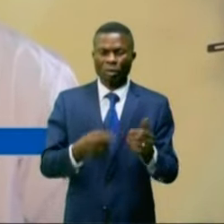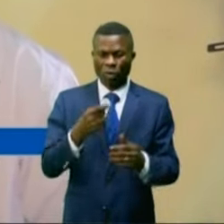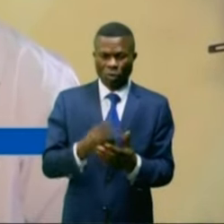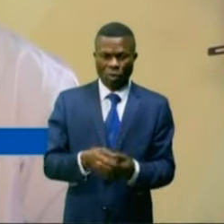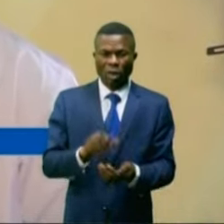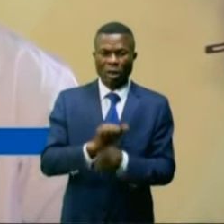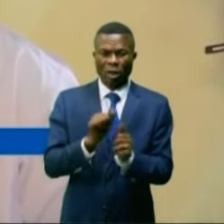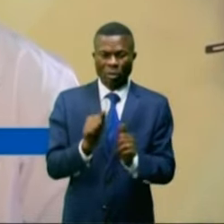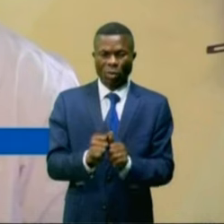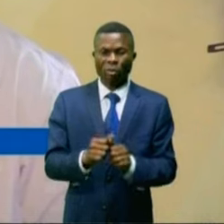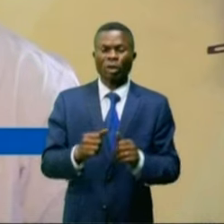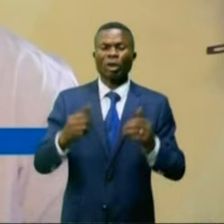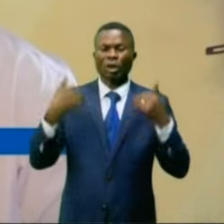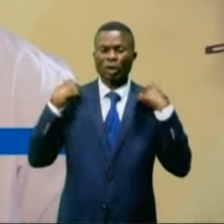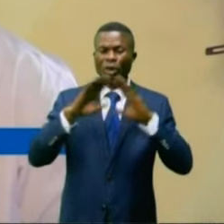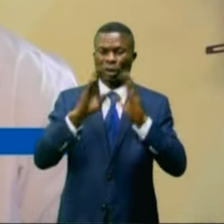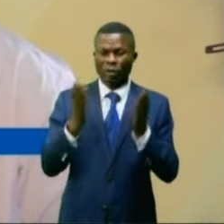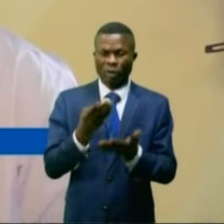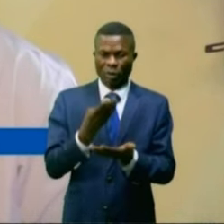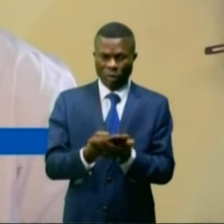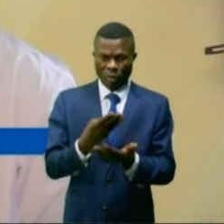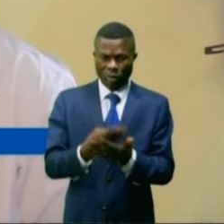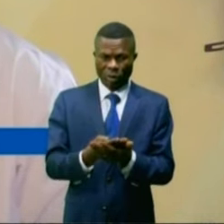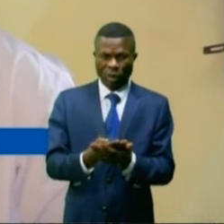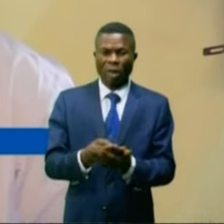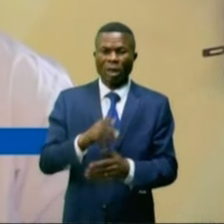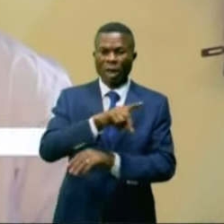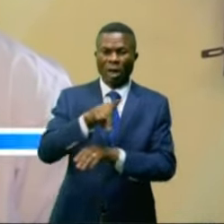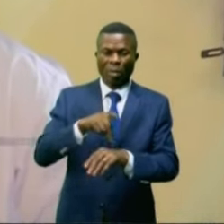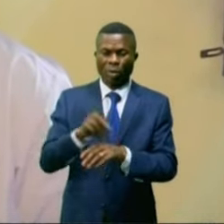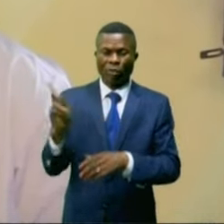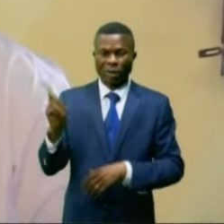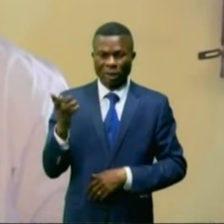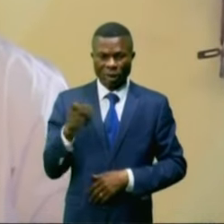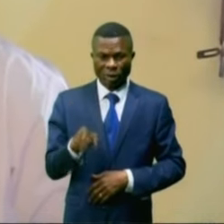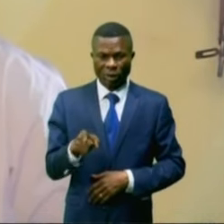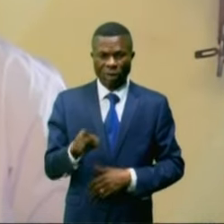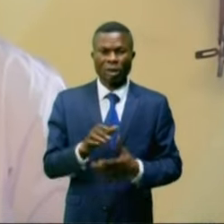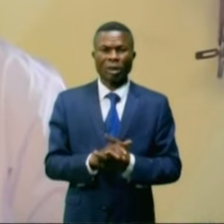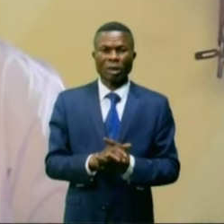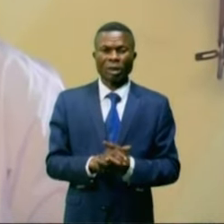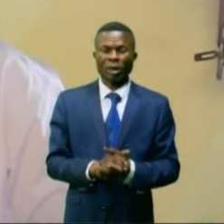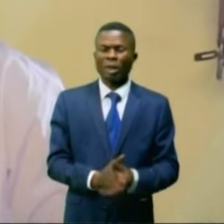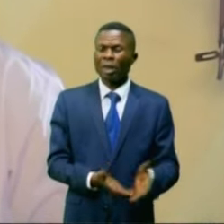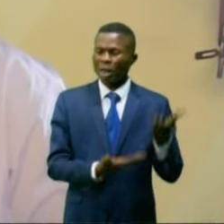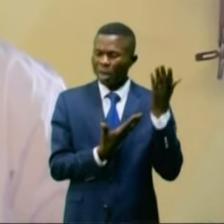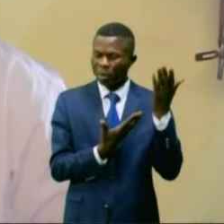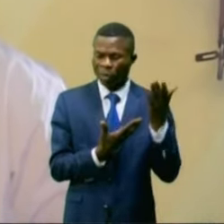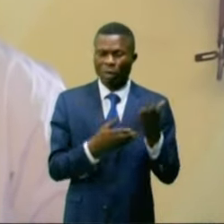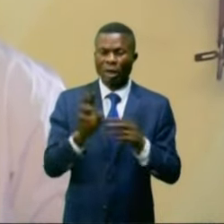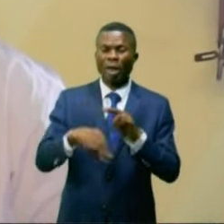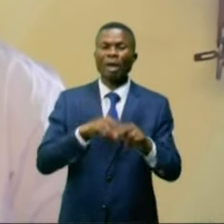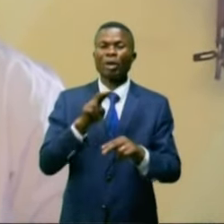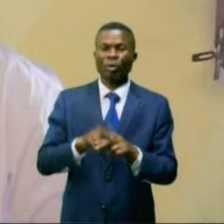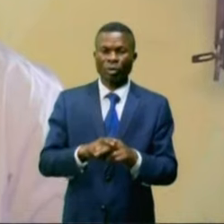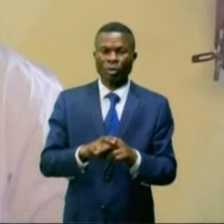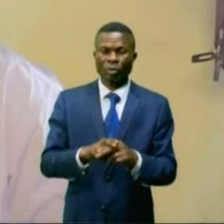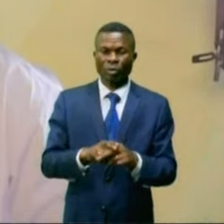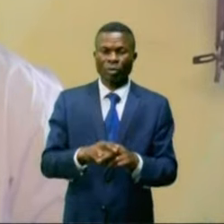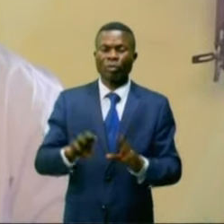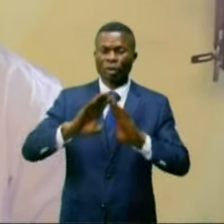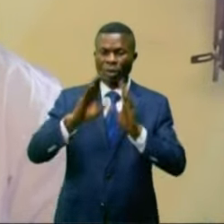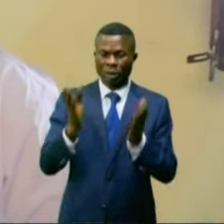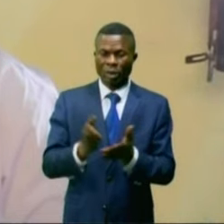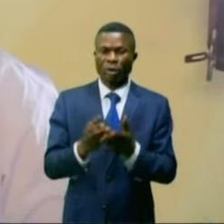budgétaire, par excellence de la province du Kasaï, il s'avère logique que les membres, dont